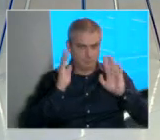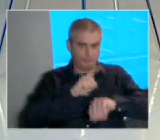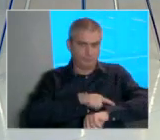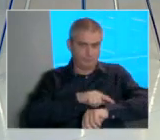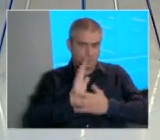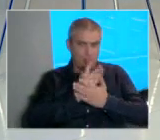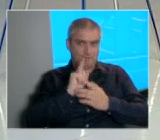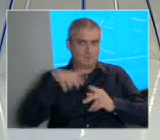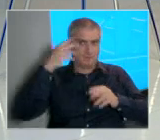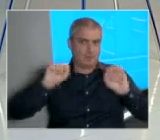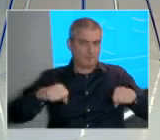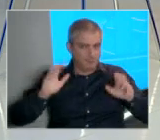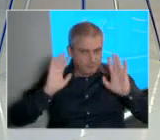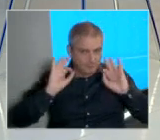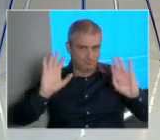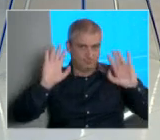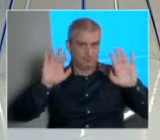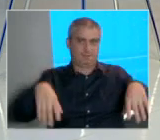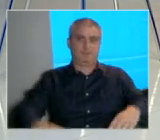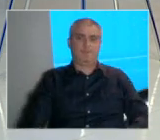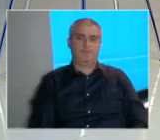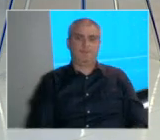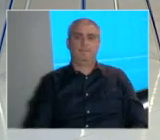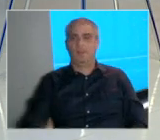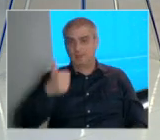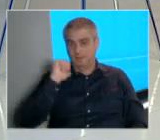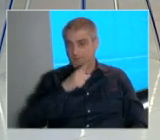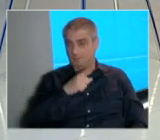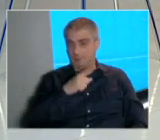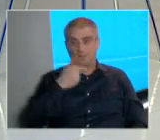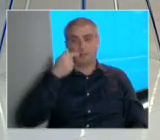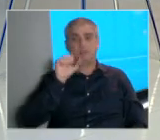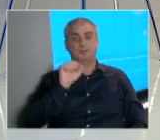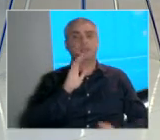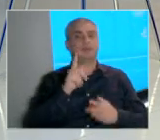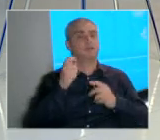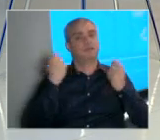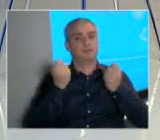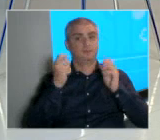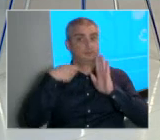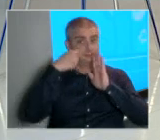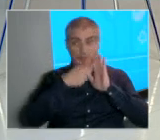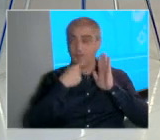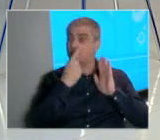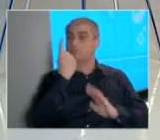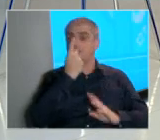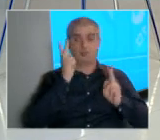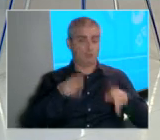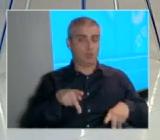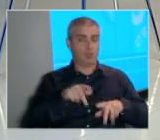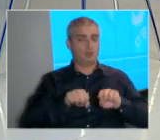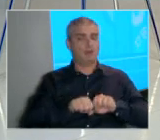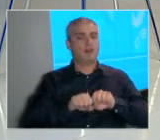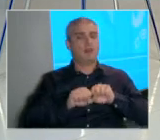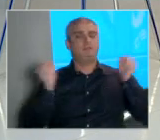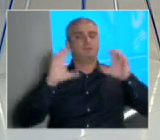להחליט מי הנשיא, אבל בסדר. אז גם אתמול, בהמשך לזה, גדעון סער מפרסם עוד סרטון שלו, שבעצם טוען שהוא היחיד שיכול לפוצץ את